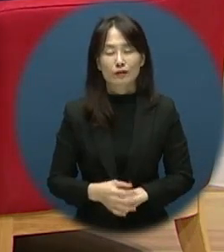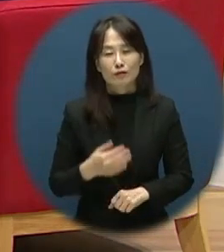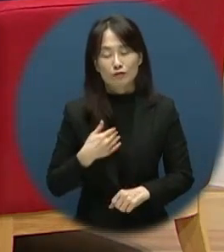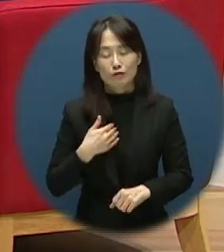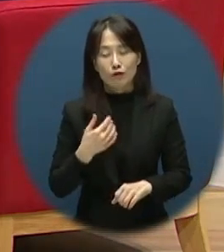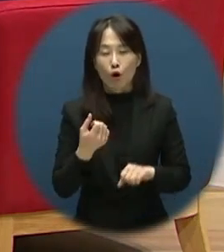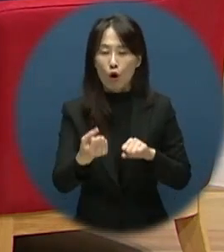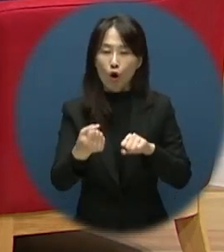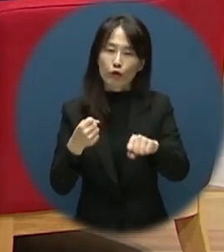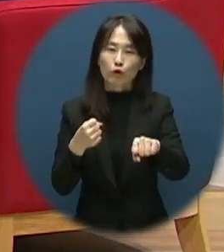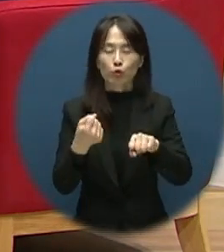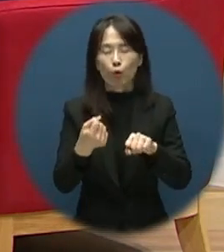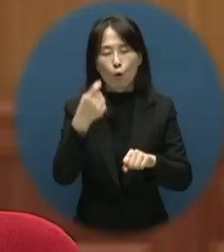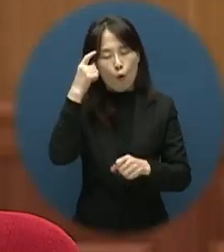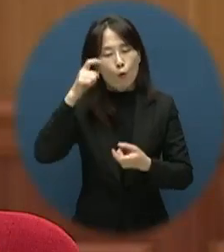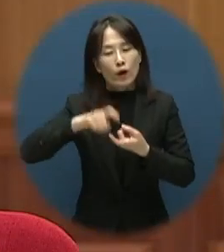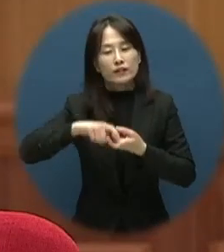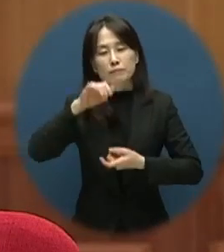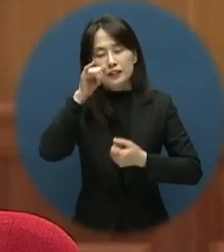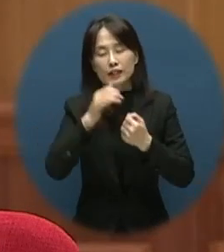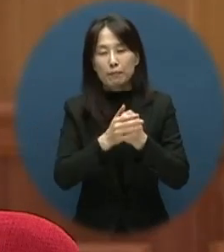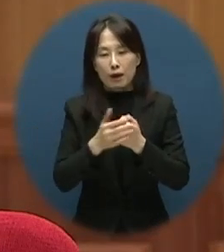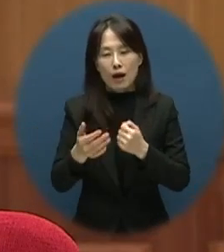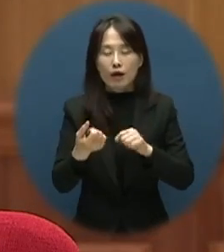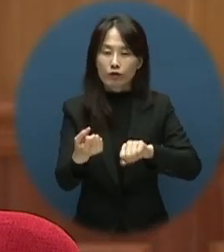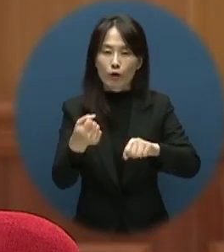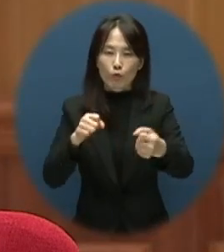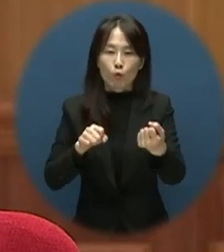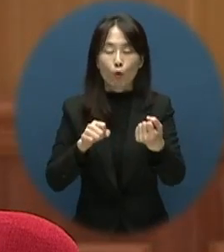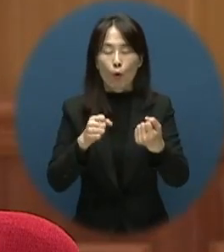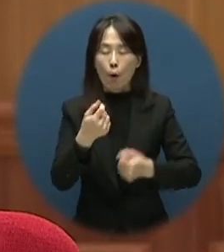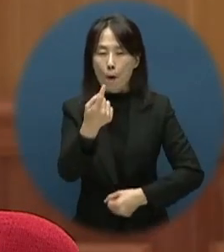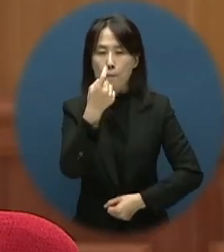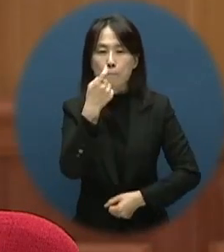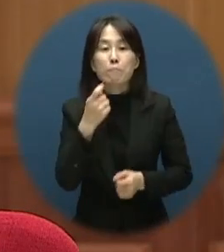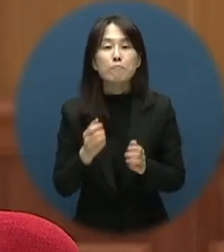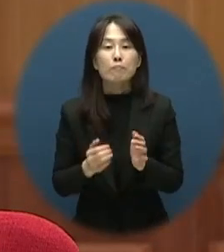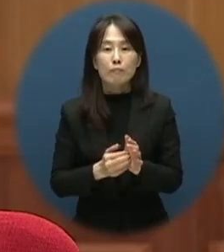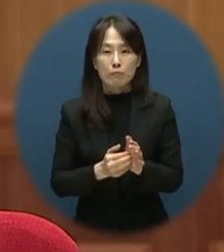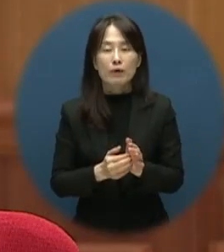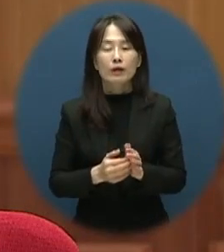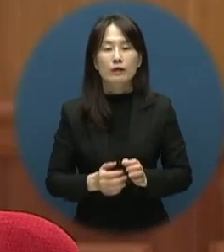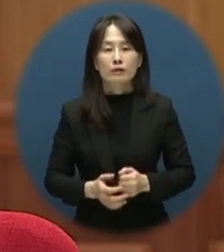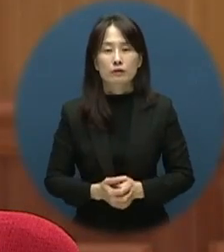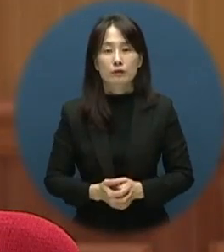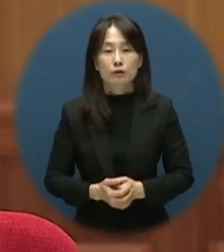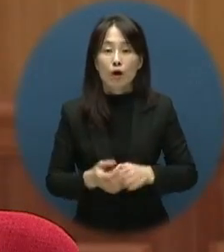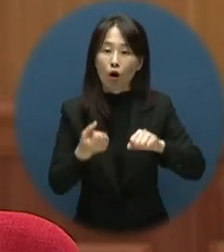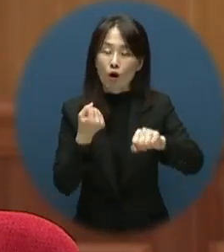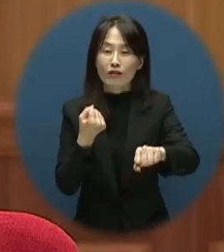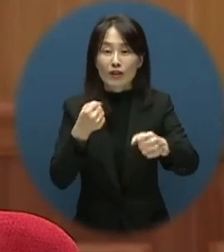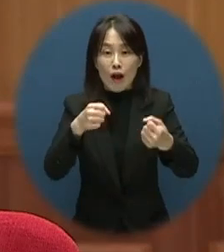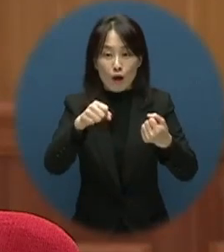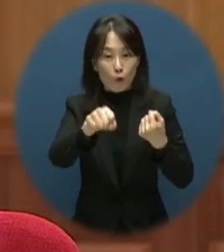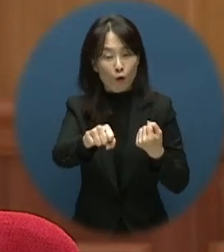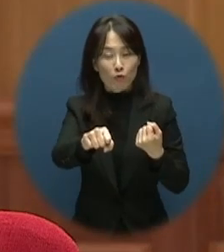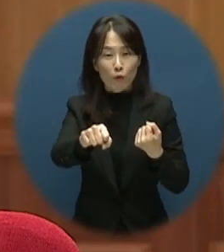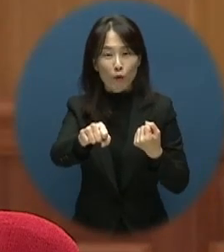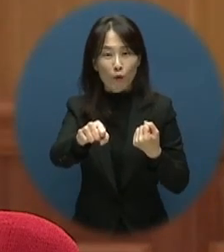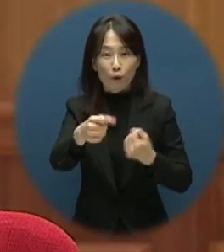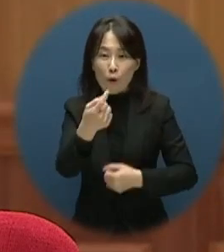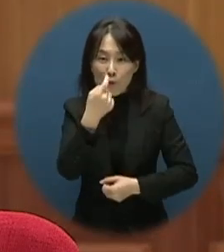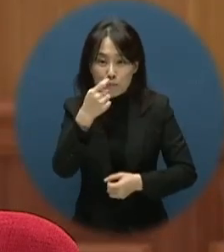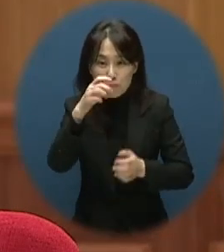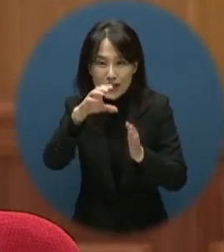관심 있으니까 그러니까. 뭐 겸사겸사 뭐 태권도도 좀 배우고. 그래서 뭐 태권도 하면서도 사실